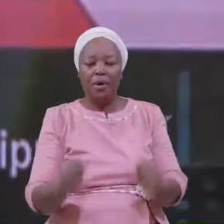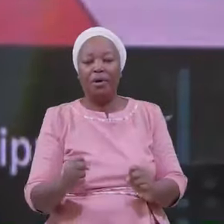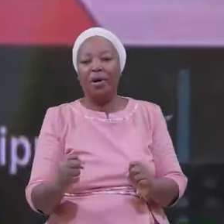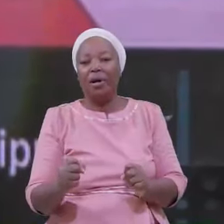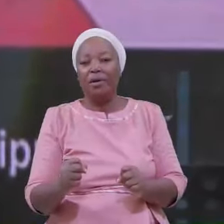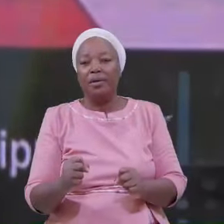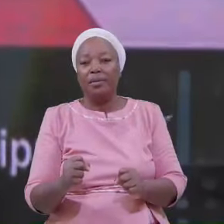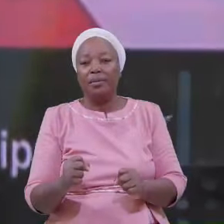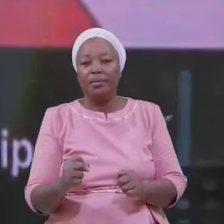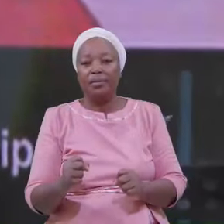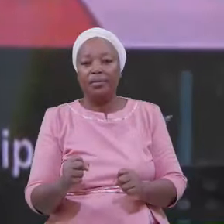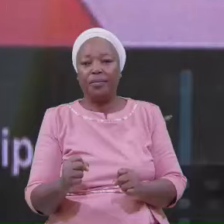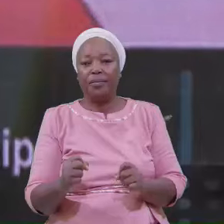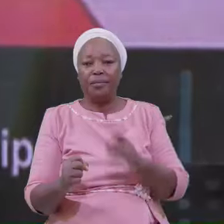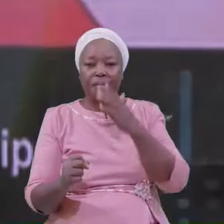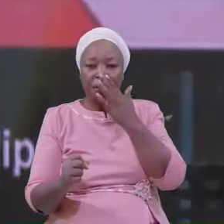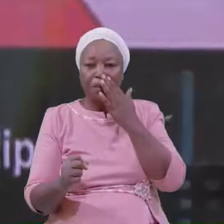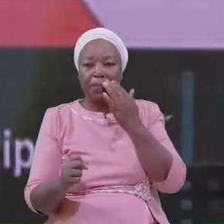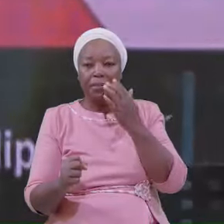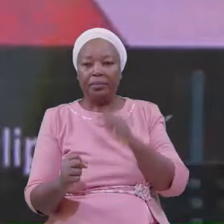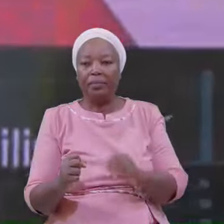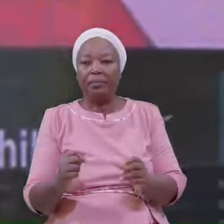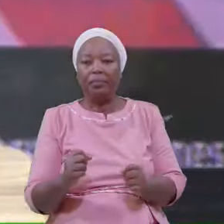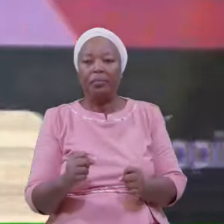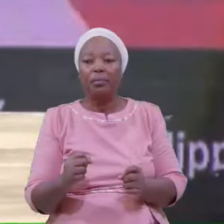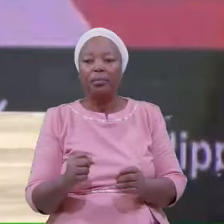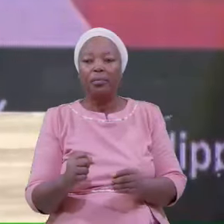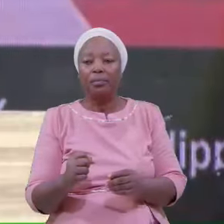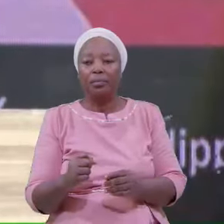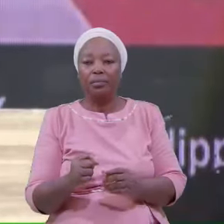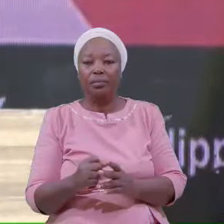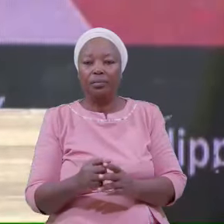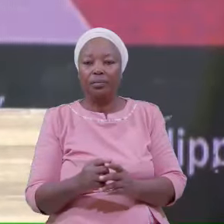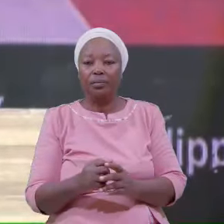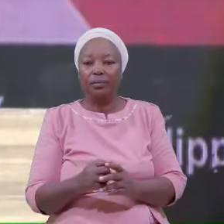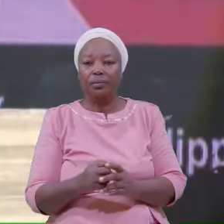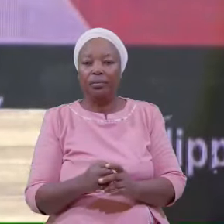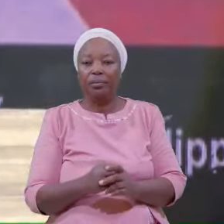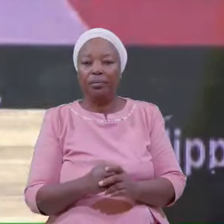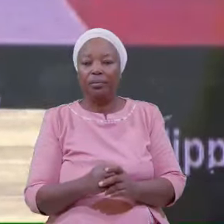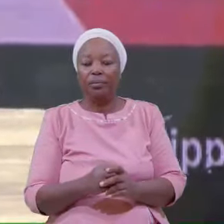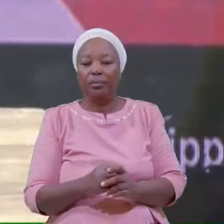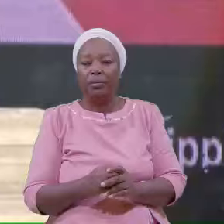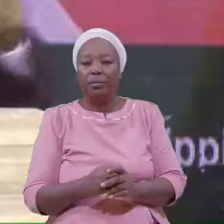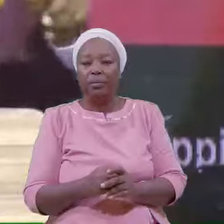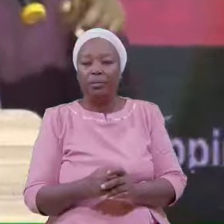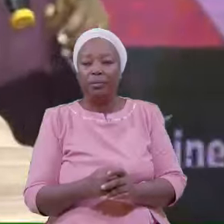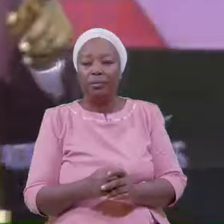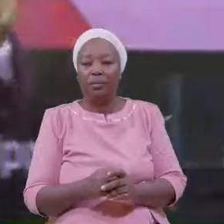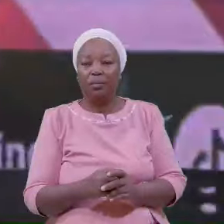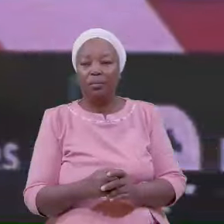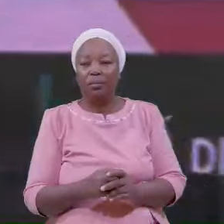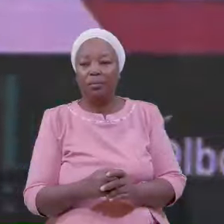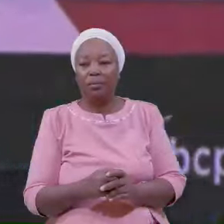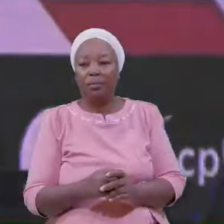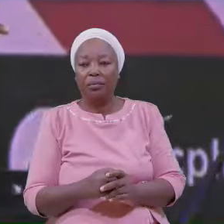papakinggan natin ang mensahe na walang hanggang, walang posibilidad, walang sa...